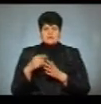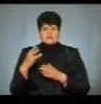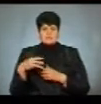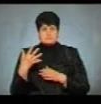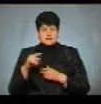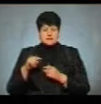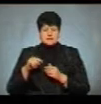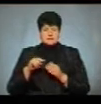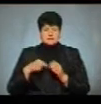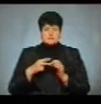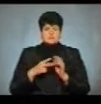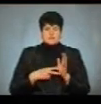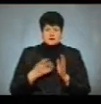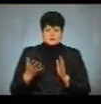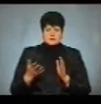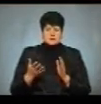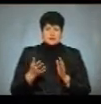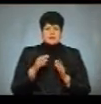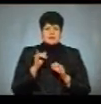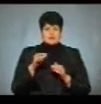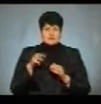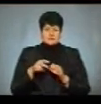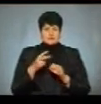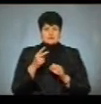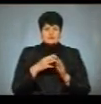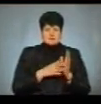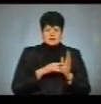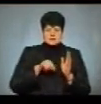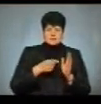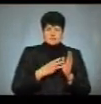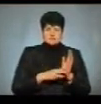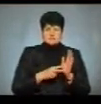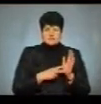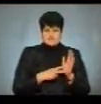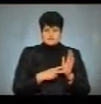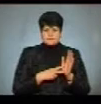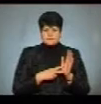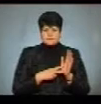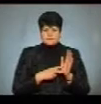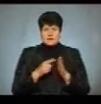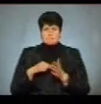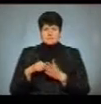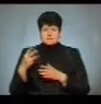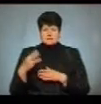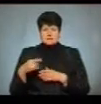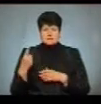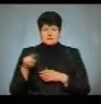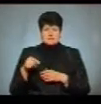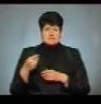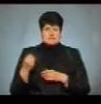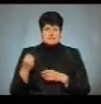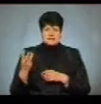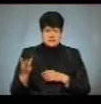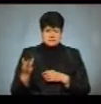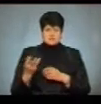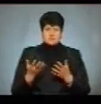візьмемо березень, наприклад, ціна з ІТП 19,87 за метр квадратний, ціна за міська 31,13. І